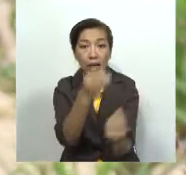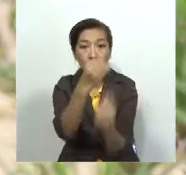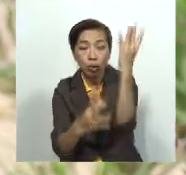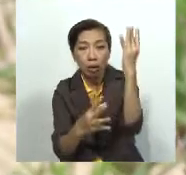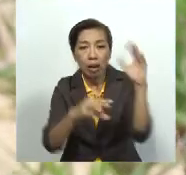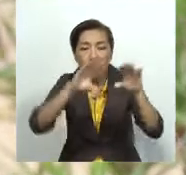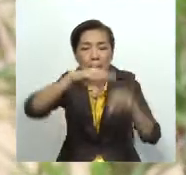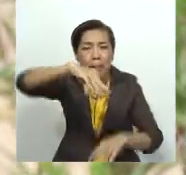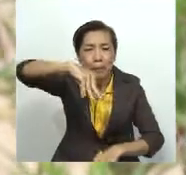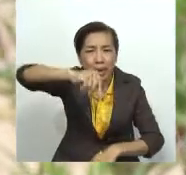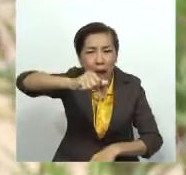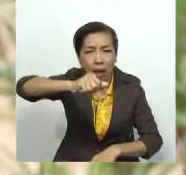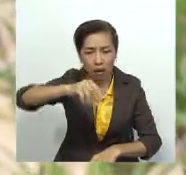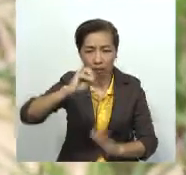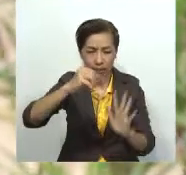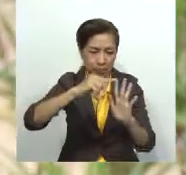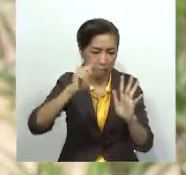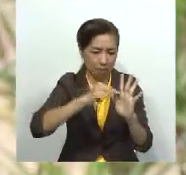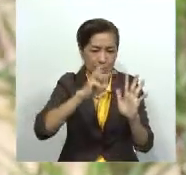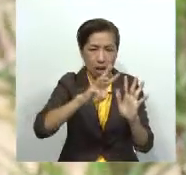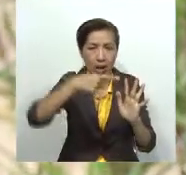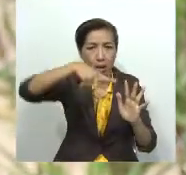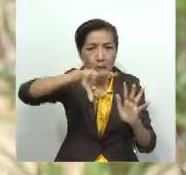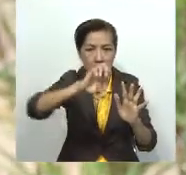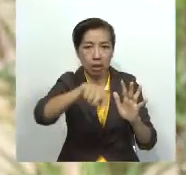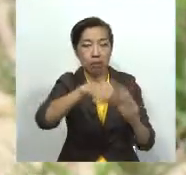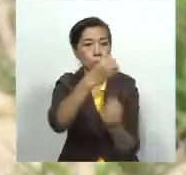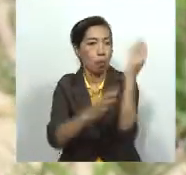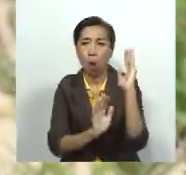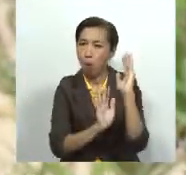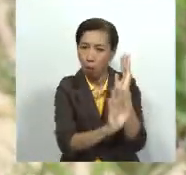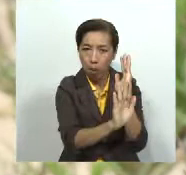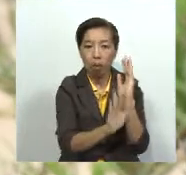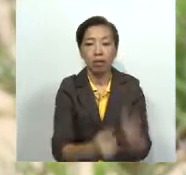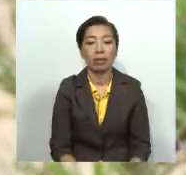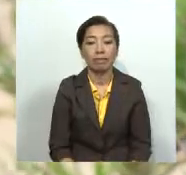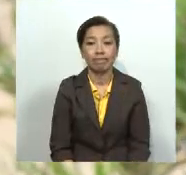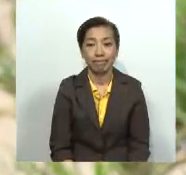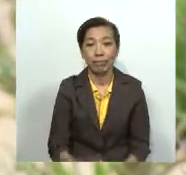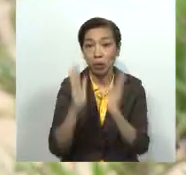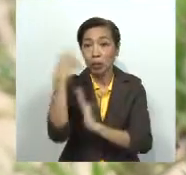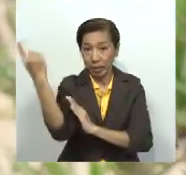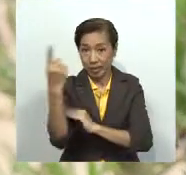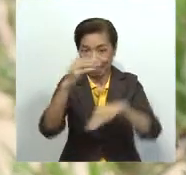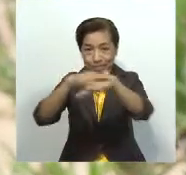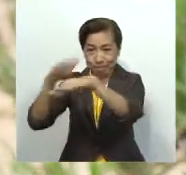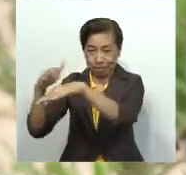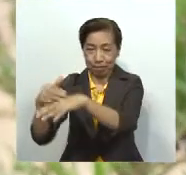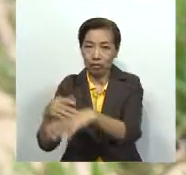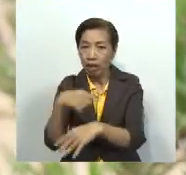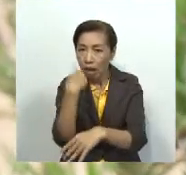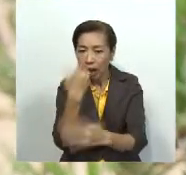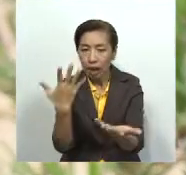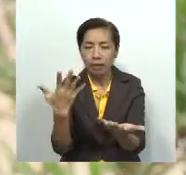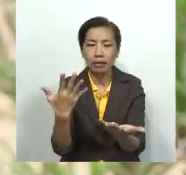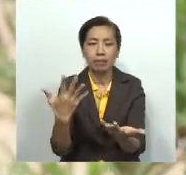าวผีนะครับเป็นลักษณะไม้ประจำถิ่นนะครับที่นี่นะครับก็เชิญนักท่องเที่ยวทุกท่านนะครับ